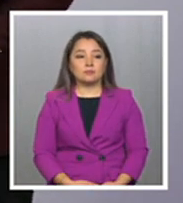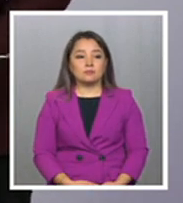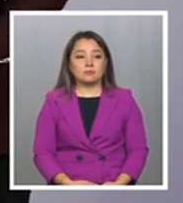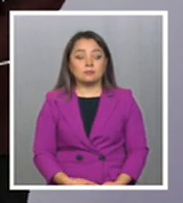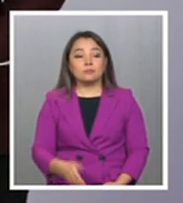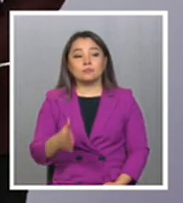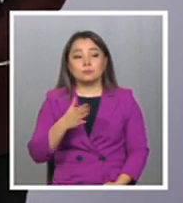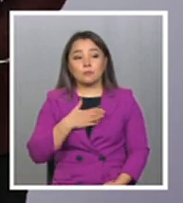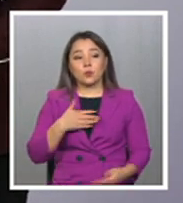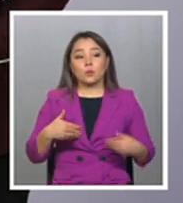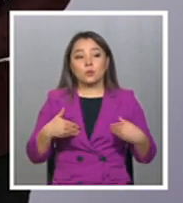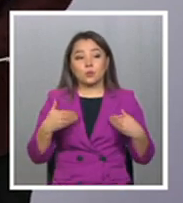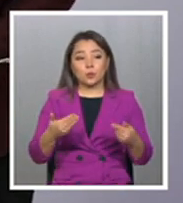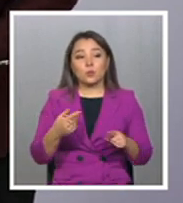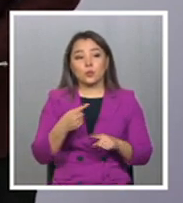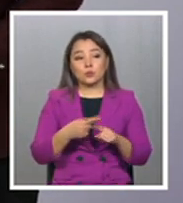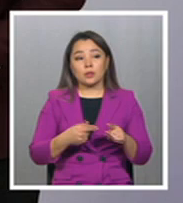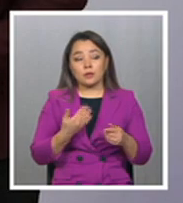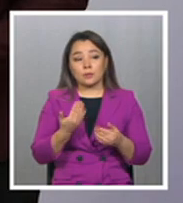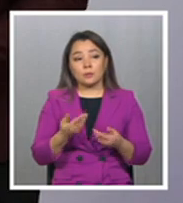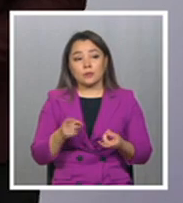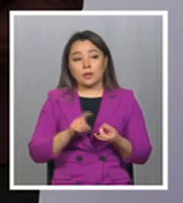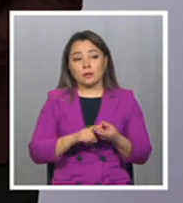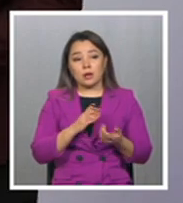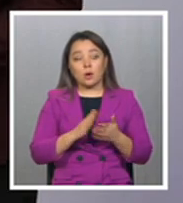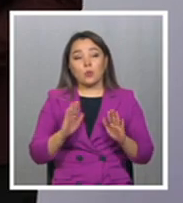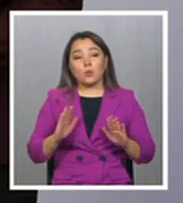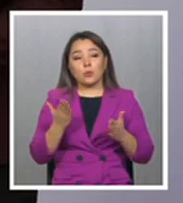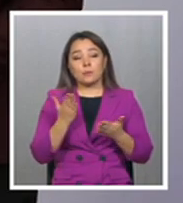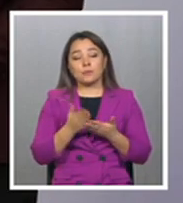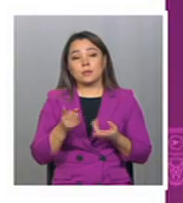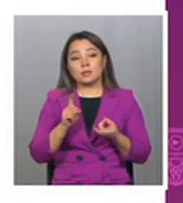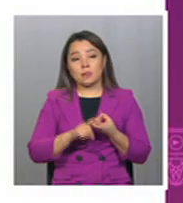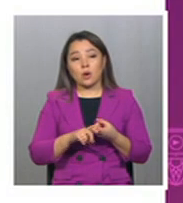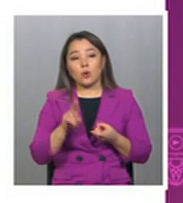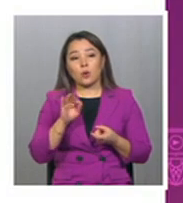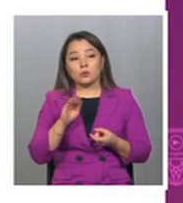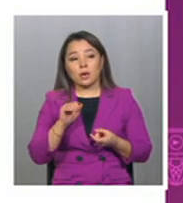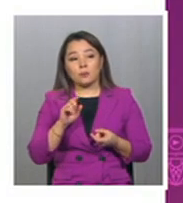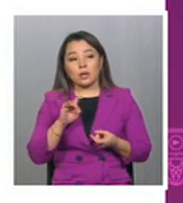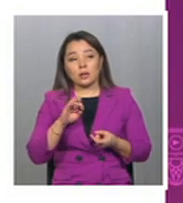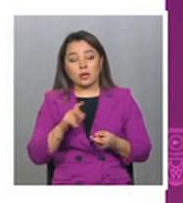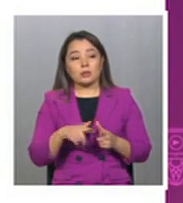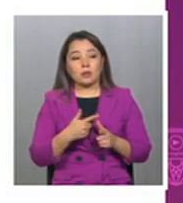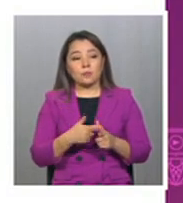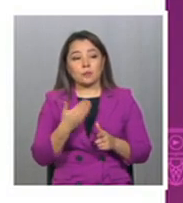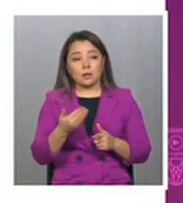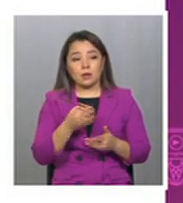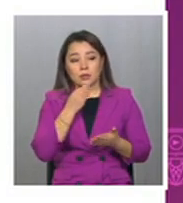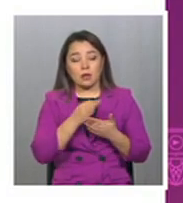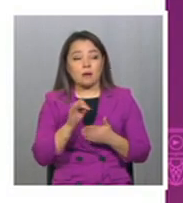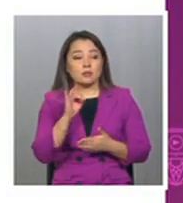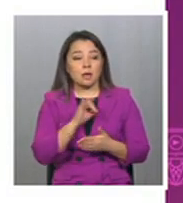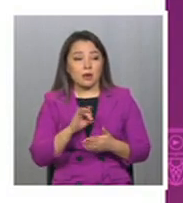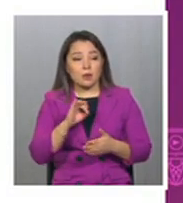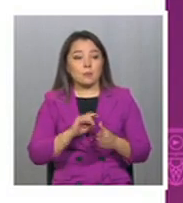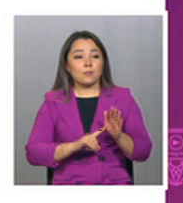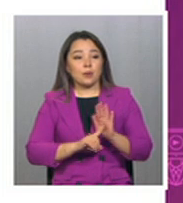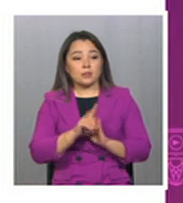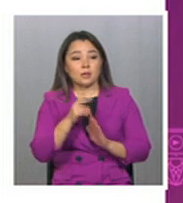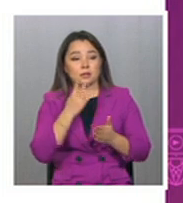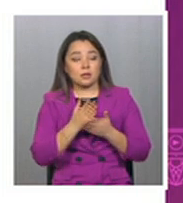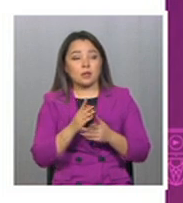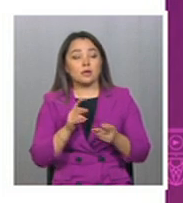Біз ұсынған үзінді бойынша оқиғаның желісі қожа берген есімінің қойылу тарихымен басталып,